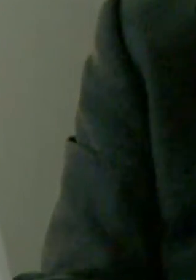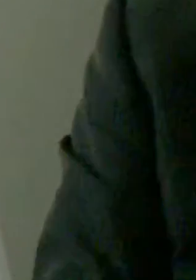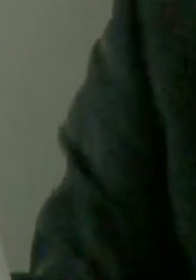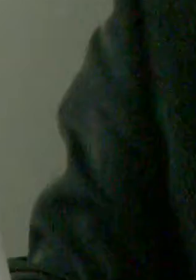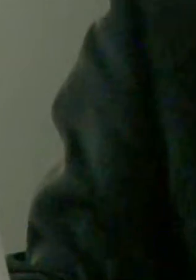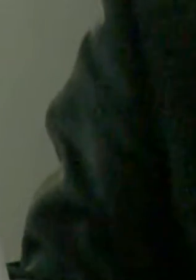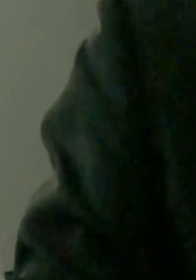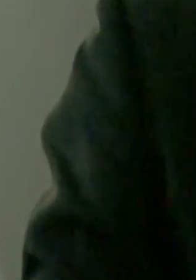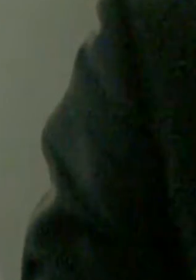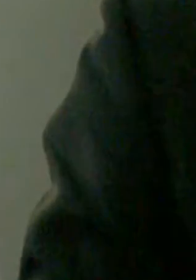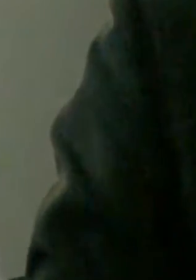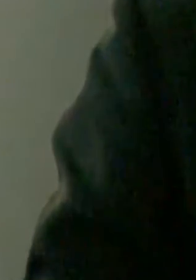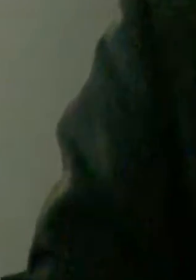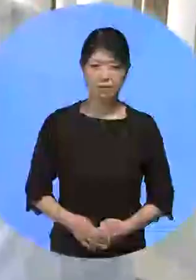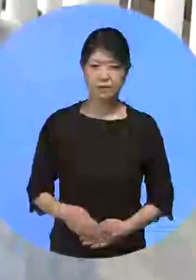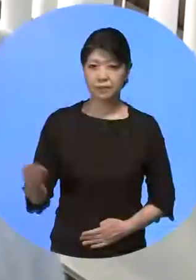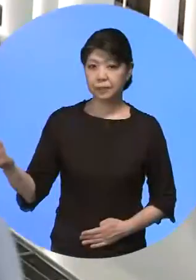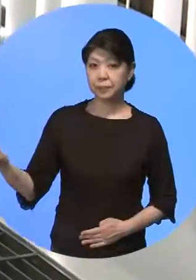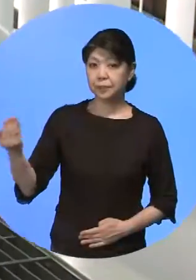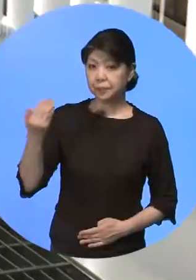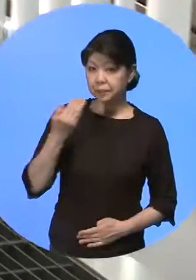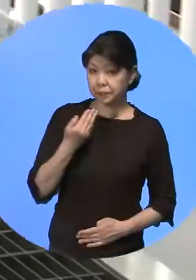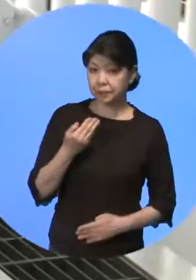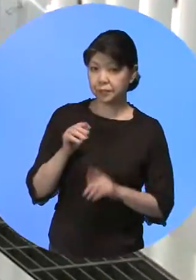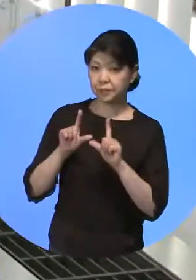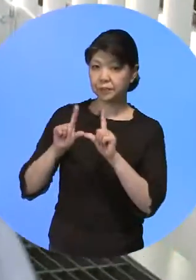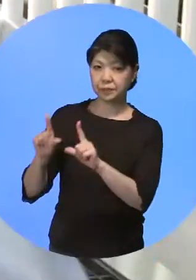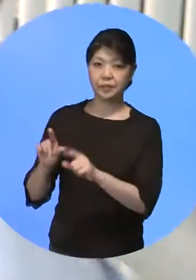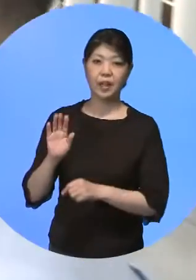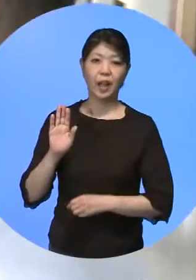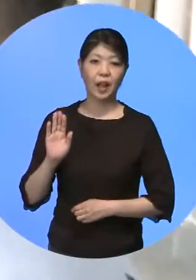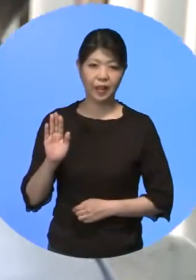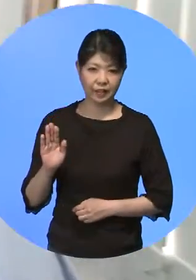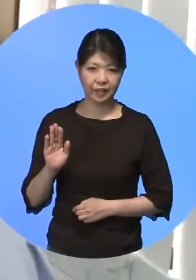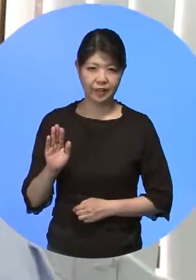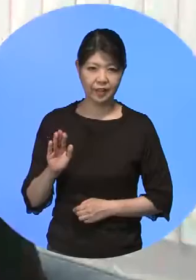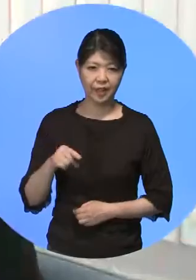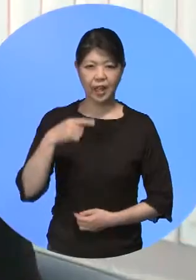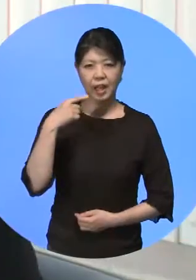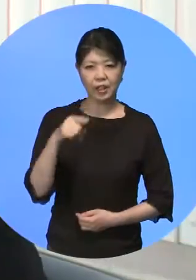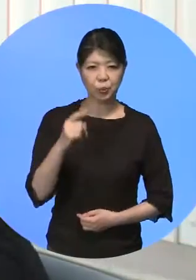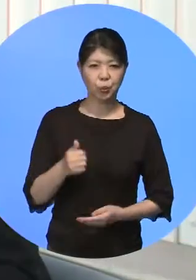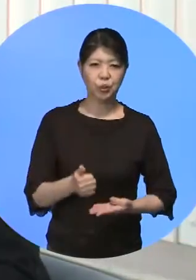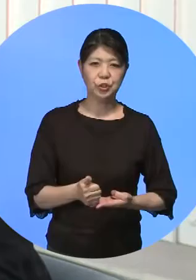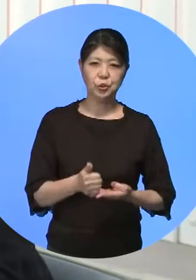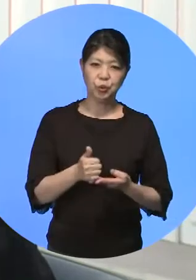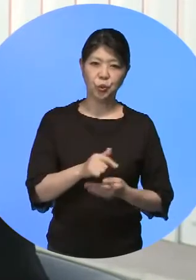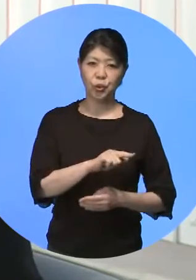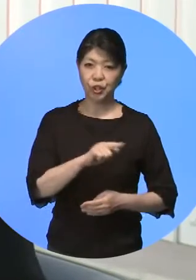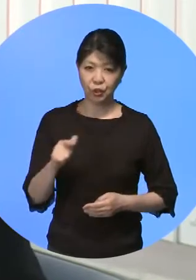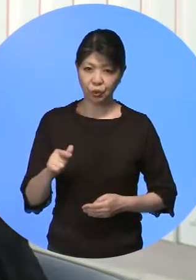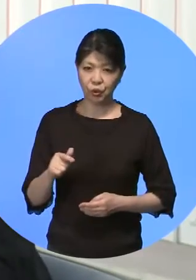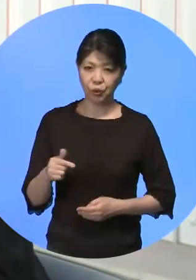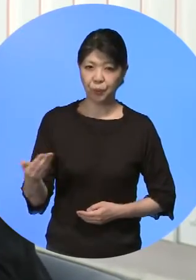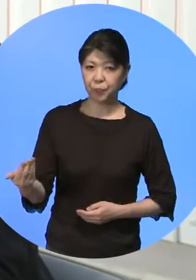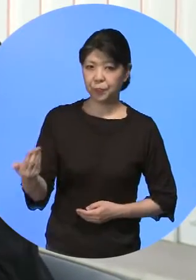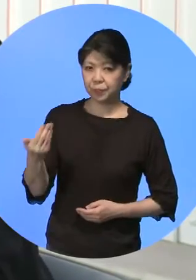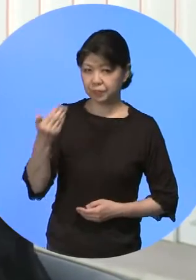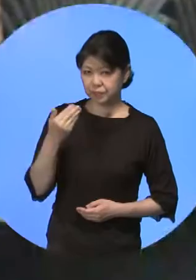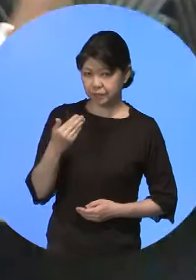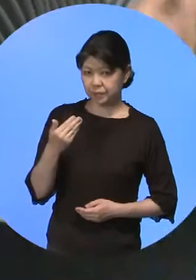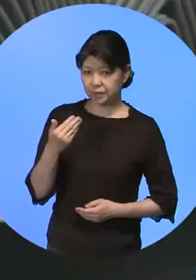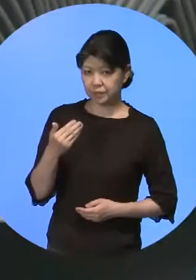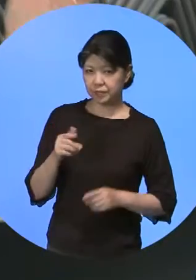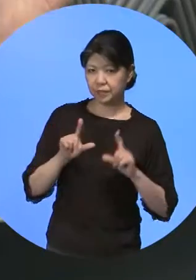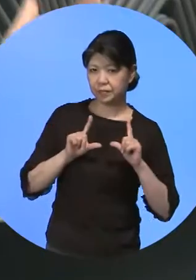施につなげていきたいというふうに思っております。 プレゼンテーションに続いて質疑応答が行われ、原田勝教育長をはじ